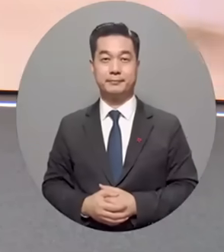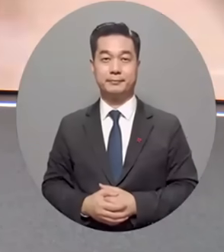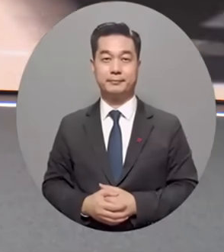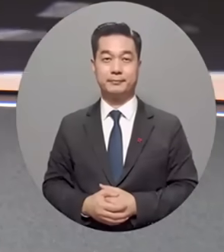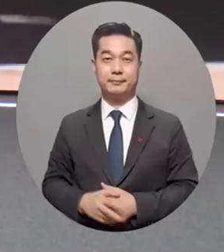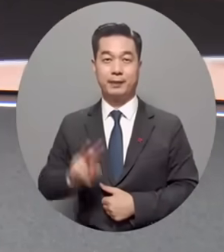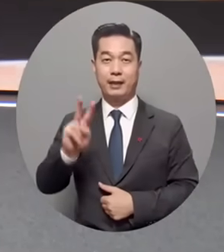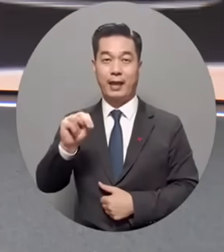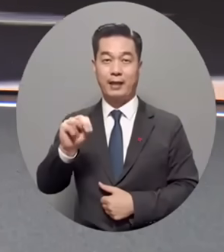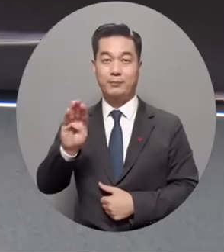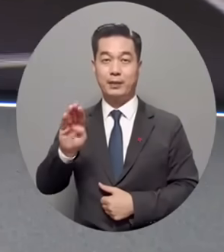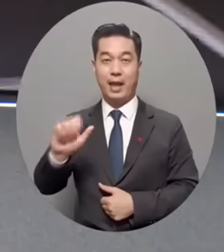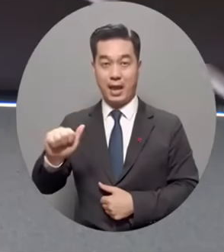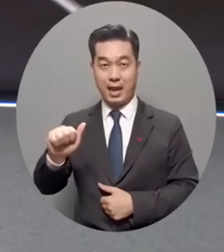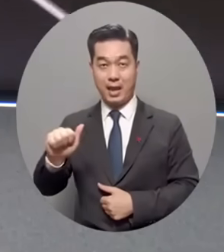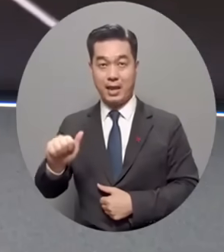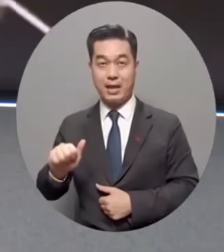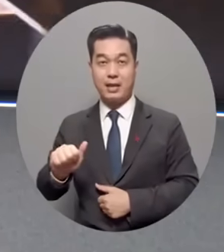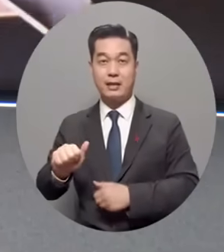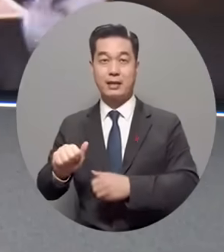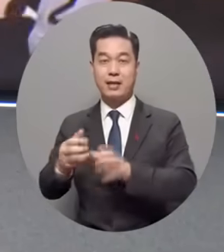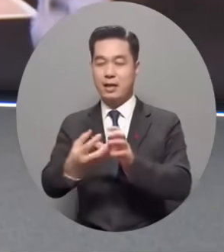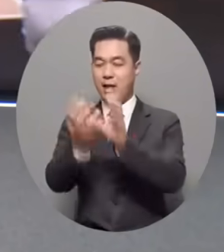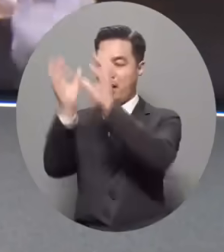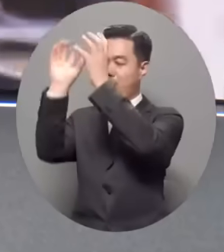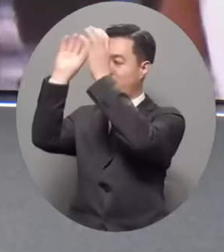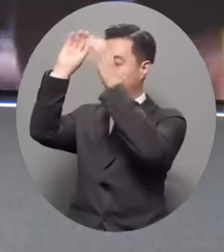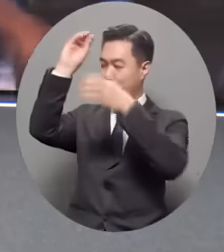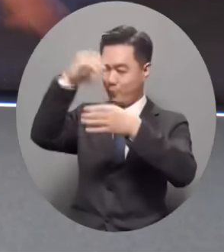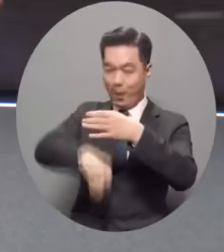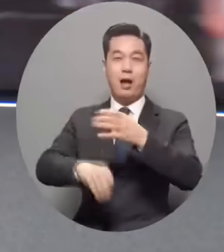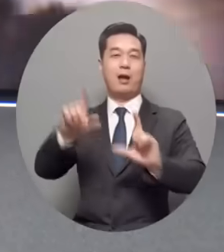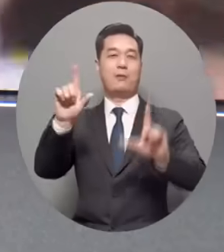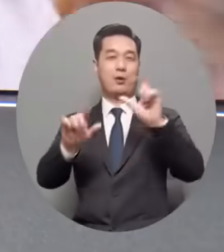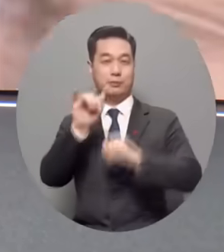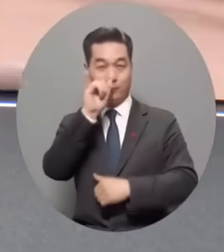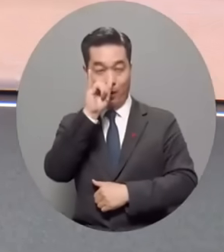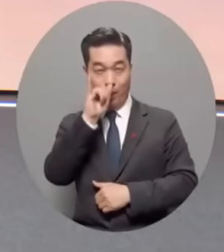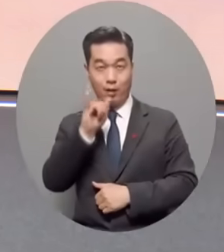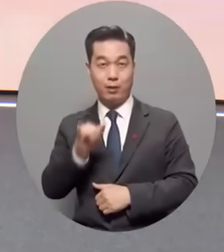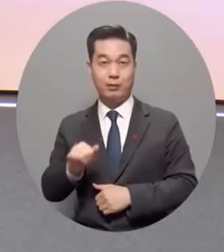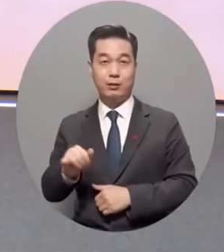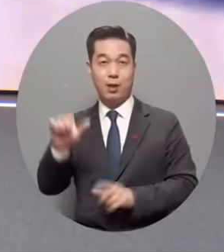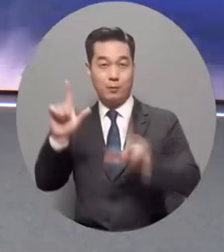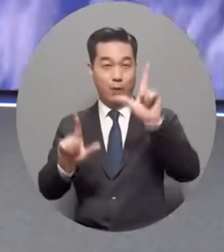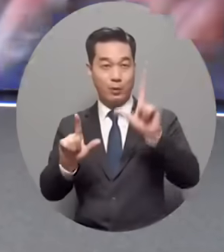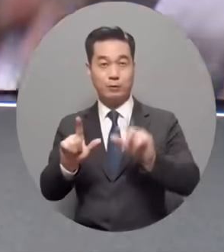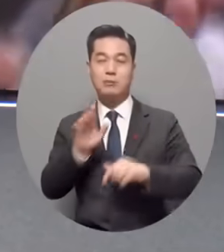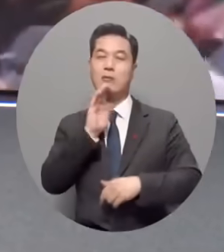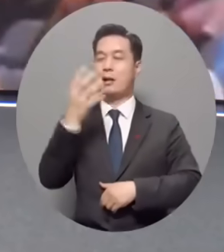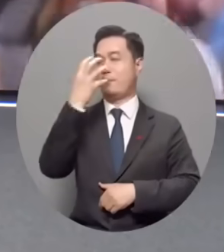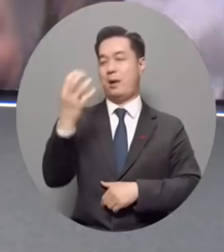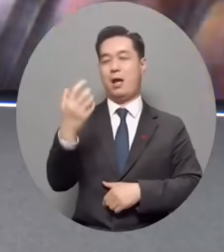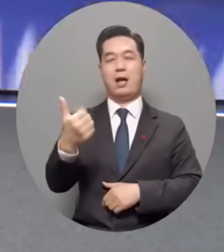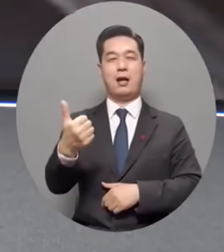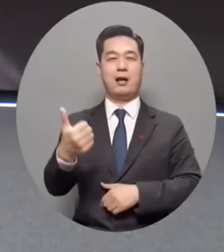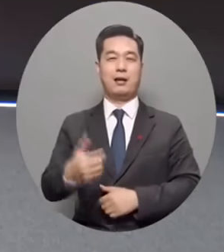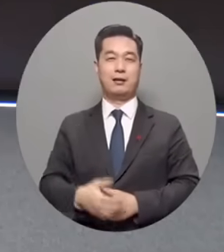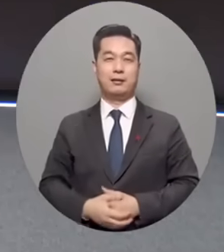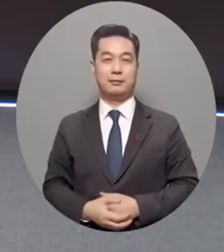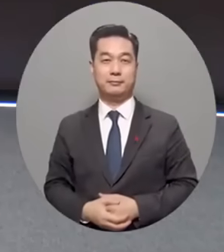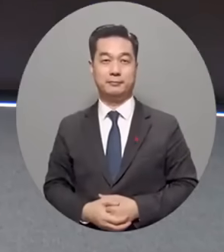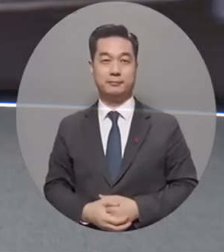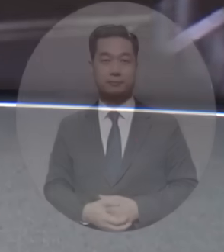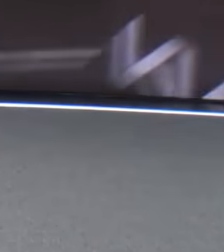NBA 올스타전에 나올 법한 360도 회전 덩크슛입니다. 공중 동작이 정말 역동적이죠? 수요일 밤 스포츠